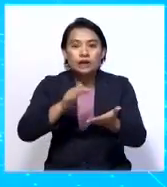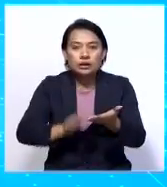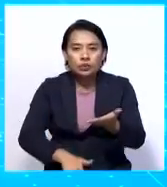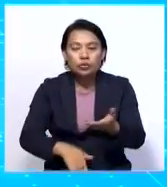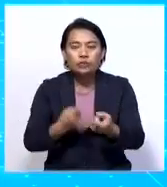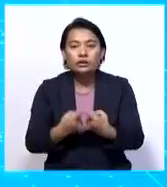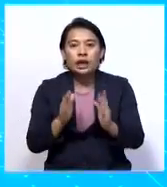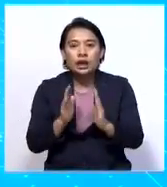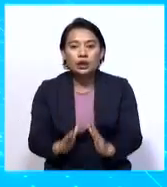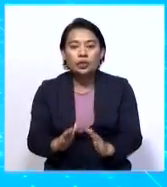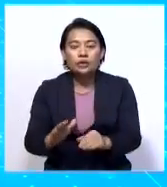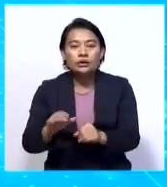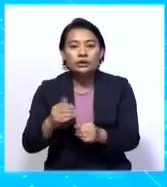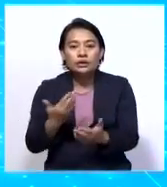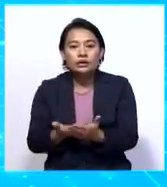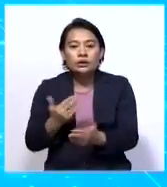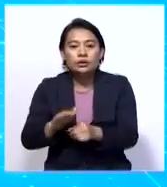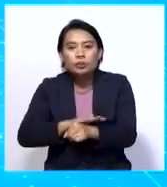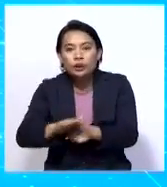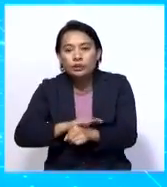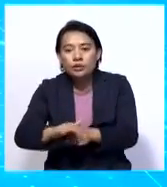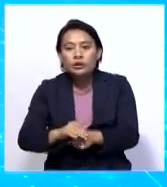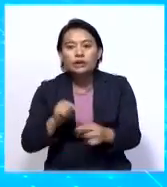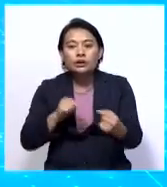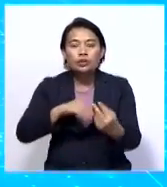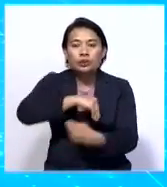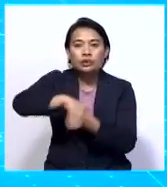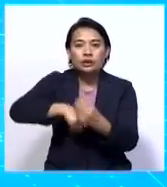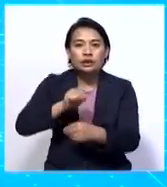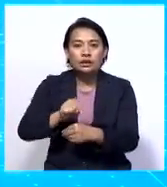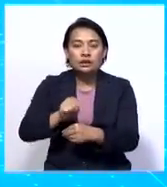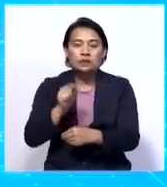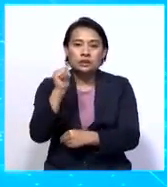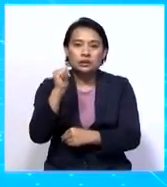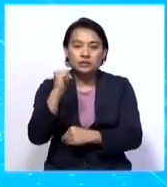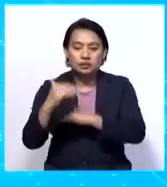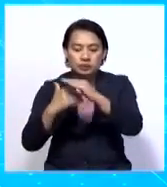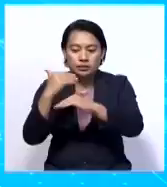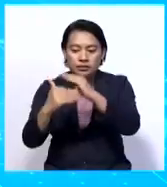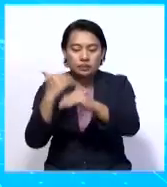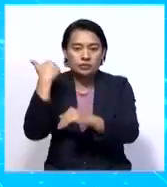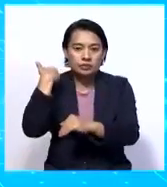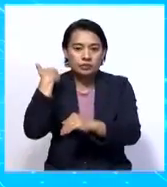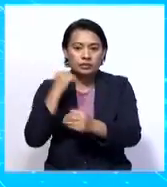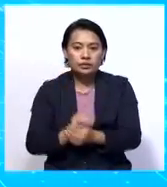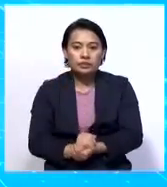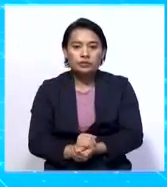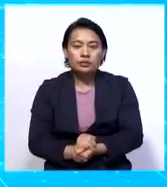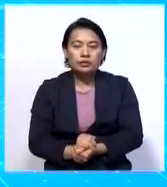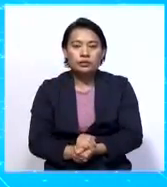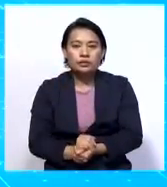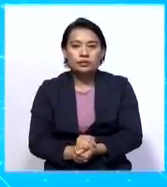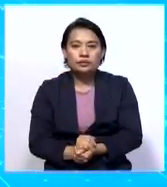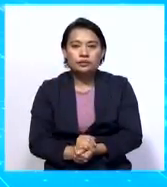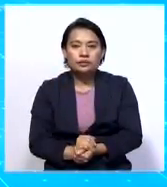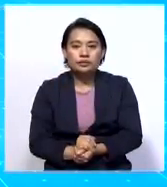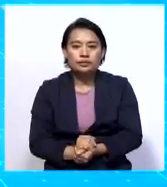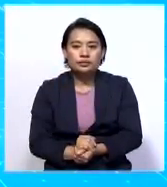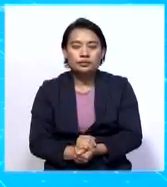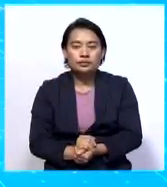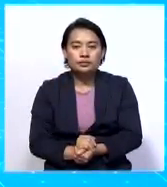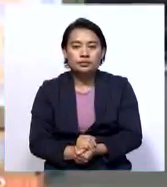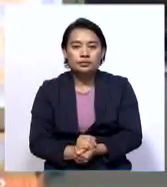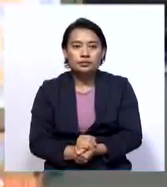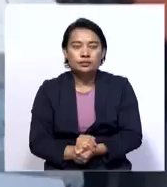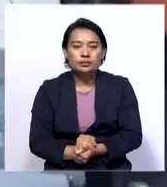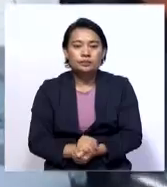ว่าคนระดับกลางก็มองว่าเศรษฐกิจเนี่ยมีการฟื้นตัวดีขึ้นต่อเนื่องทำให้บรรยากาศการท่องเที่ยวเนี่ยก็คึกคักค่ะโดยเฉพาะตามโบ